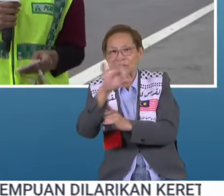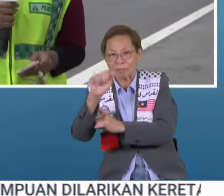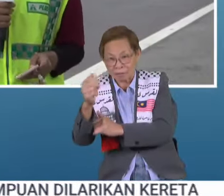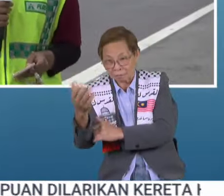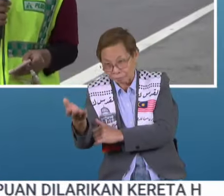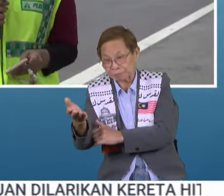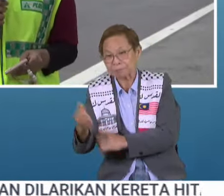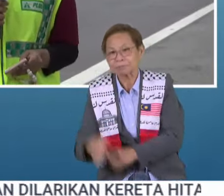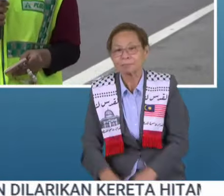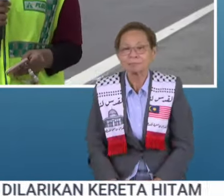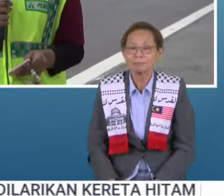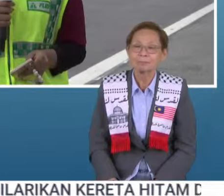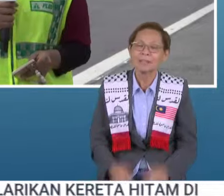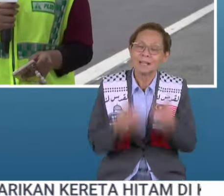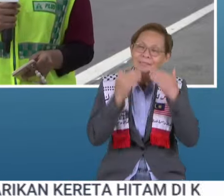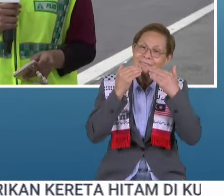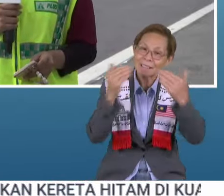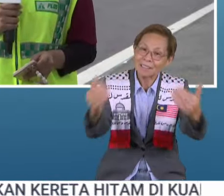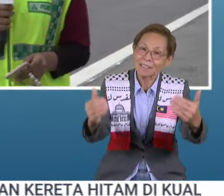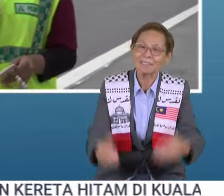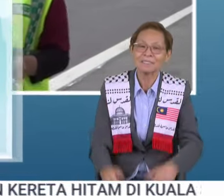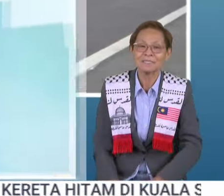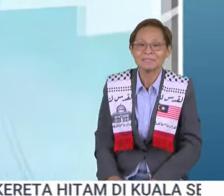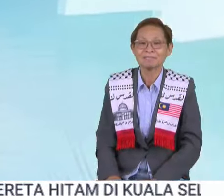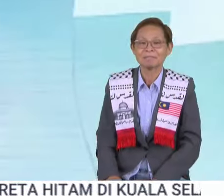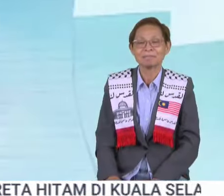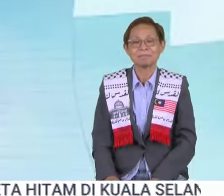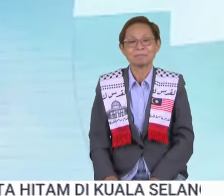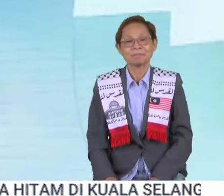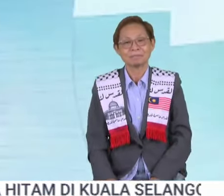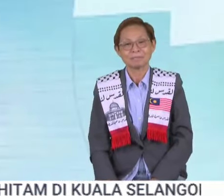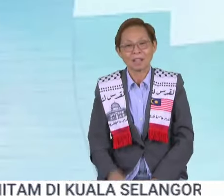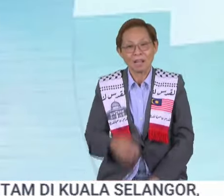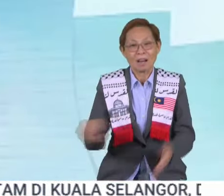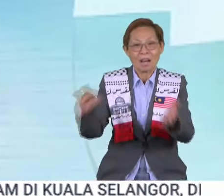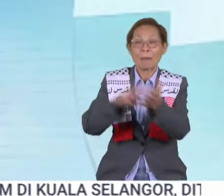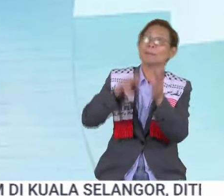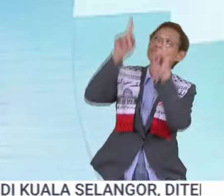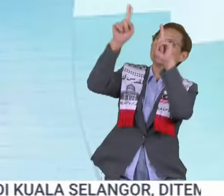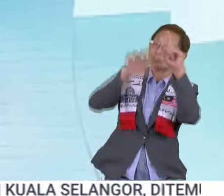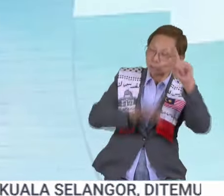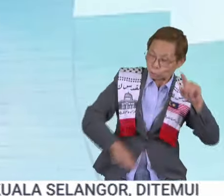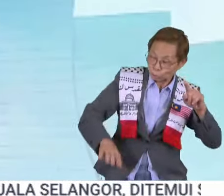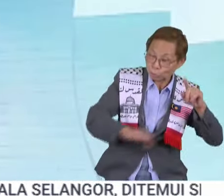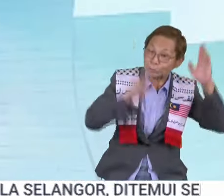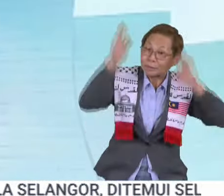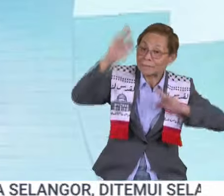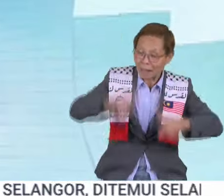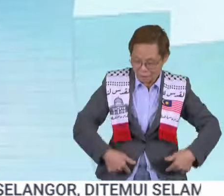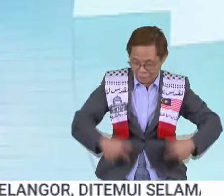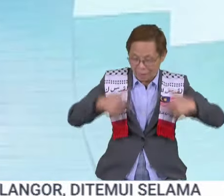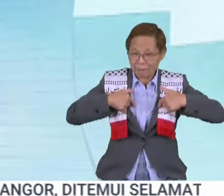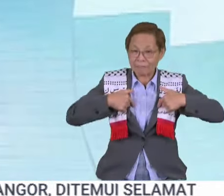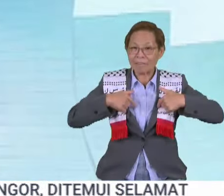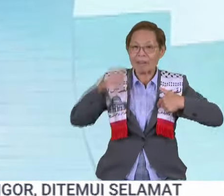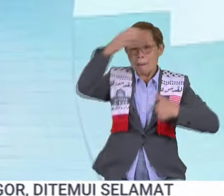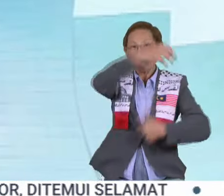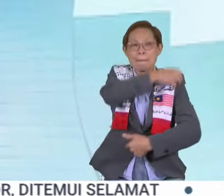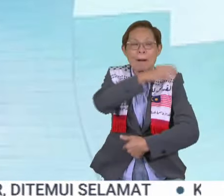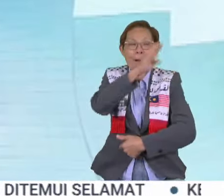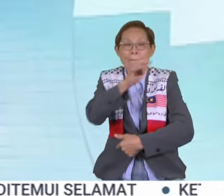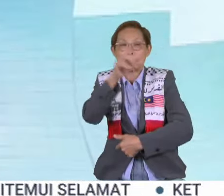Silakan Ifah. Terima kasih Satul atas laporan itu tadi. Untuk laporan cuaca seluruh negara langsung, kita bersama pegawai